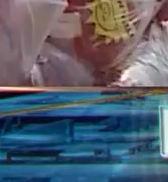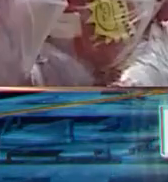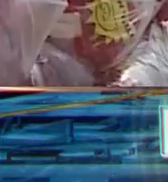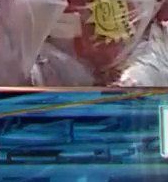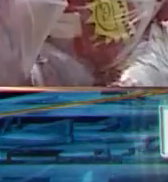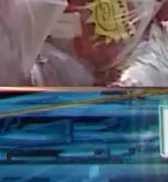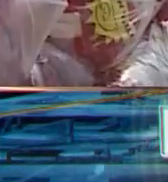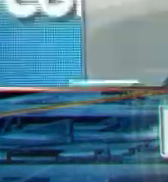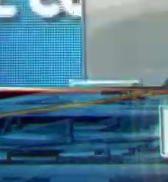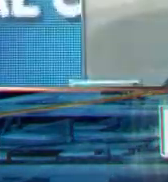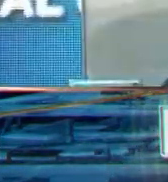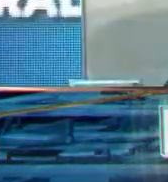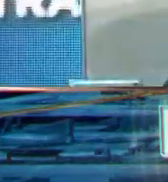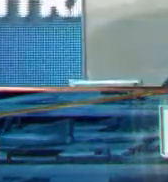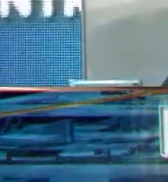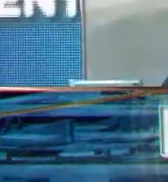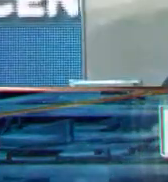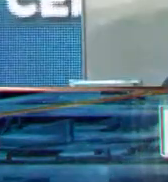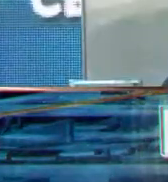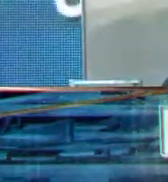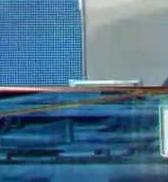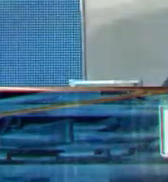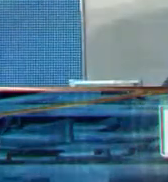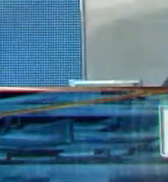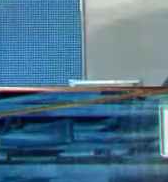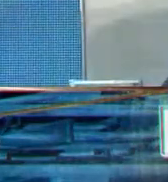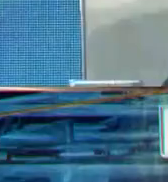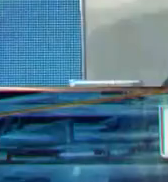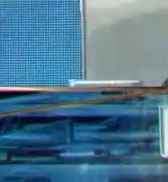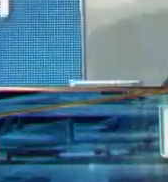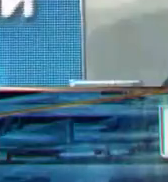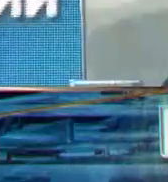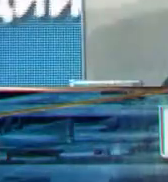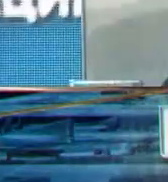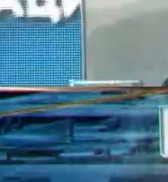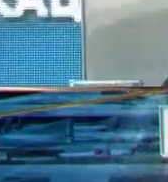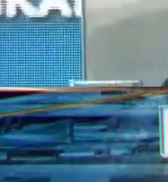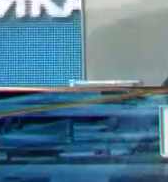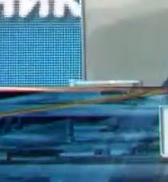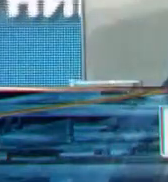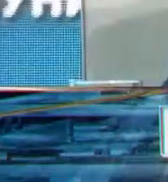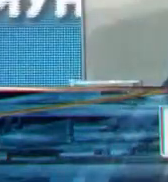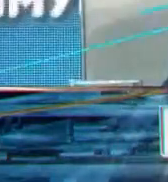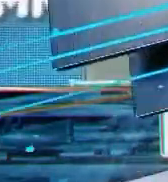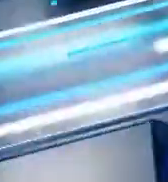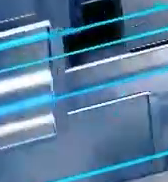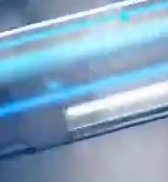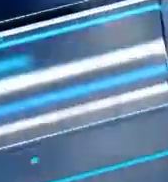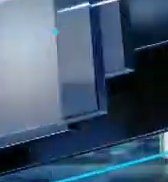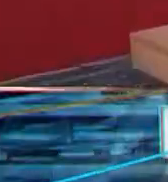барын мәлімдеді. Бүгінгі ішкі нарықта ешқандай дефицит жоқ деп айтуға болады.